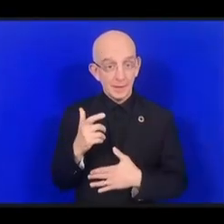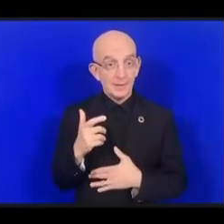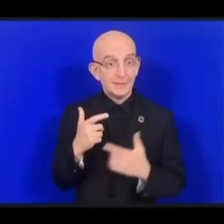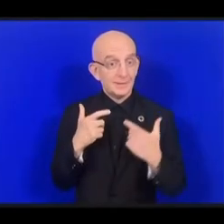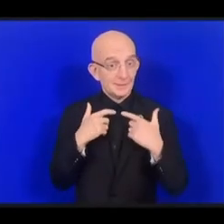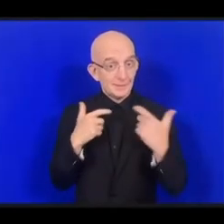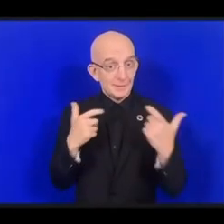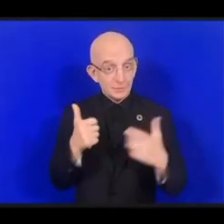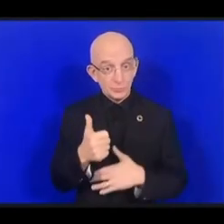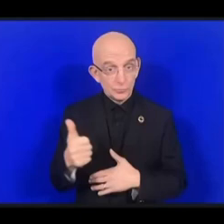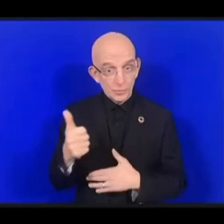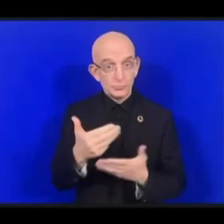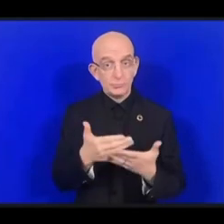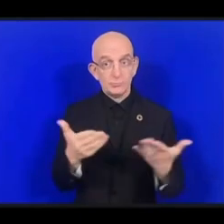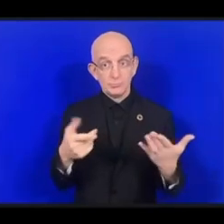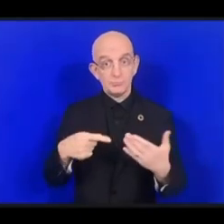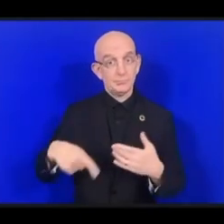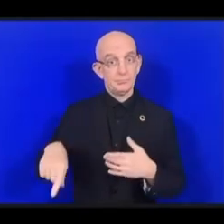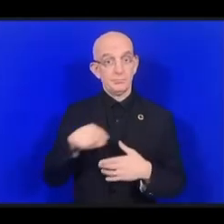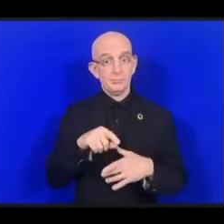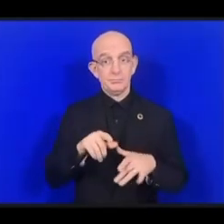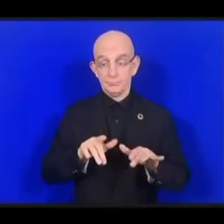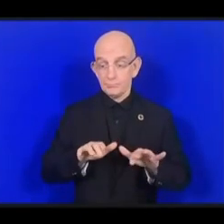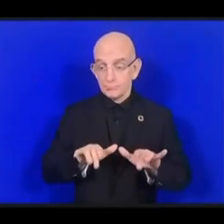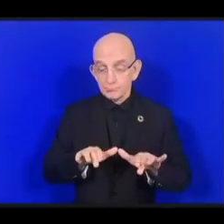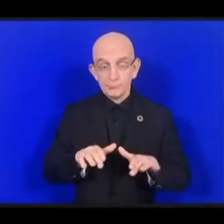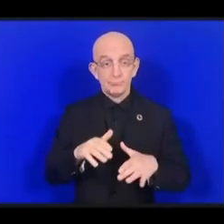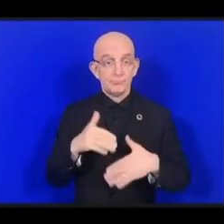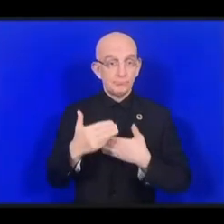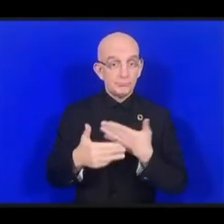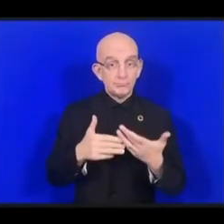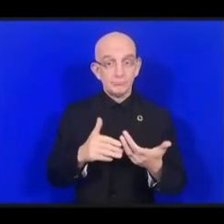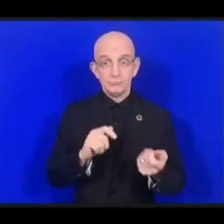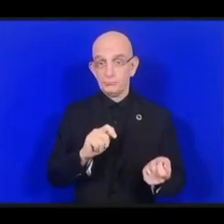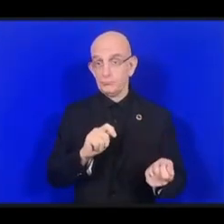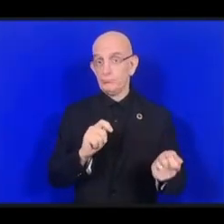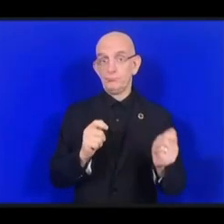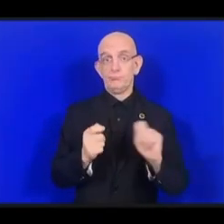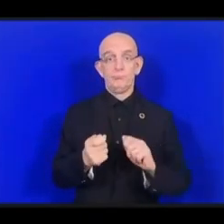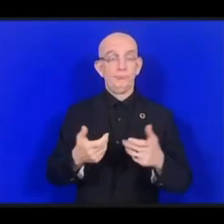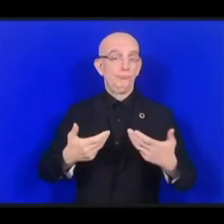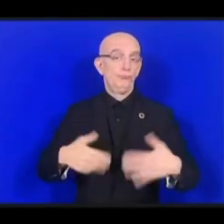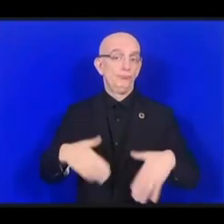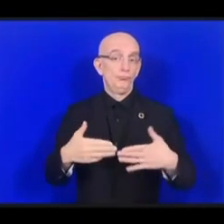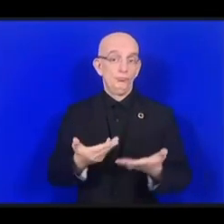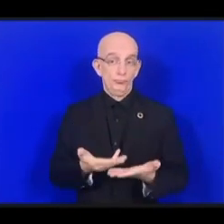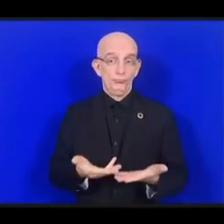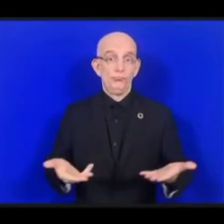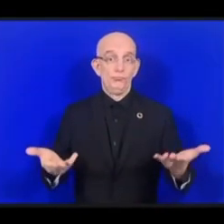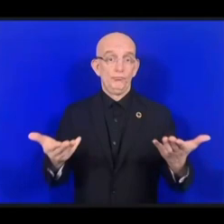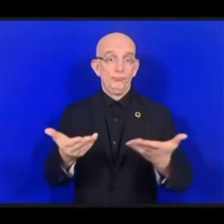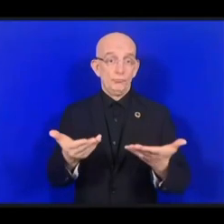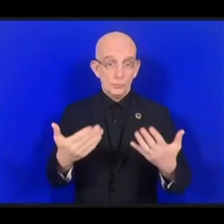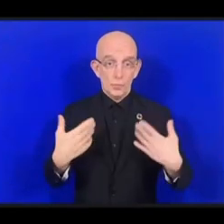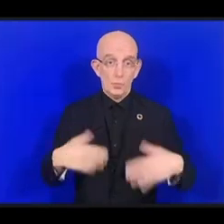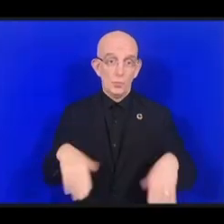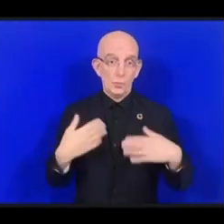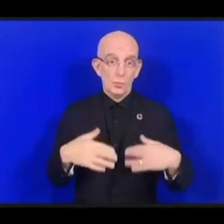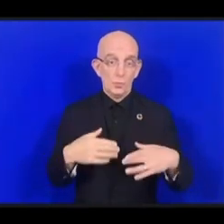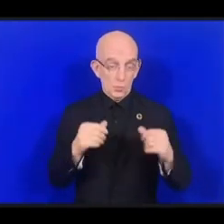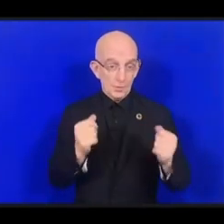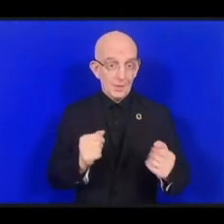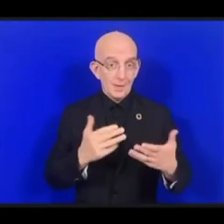デジタル環境におきましてテクノロジーは私たちに大きなチャンスと同時に大きな課題をももたらしてい